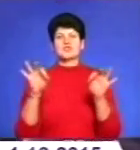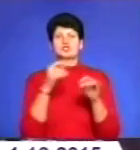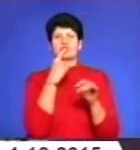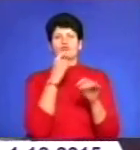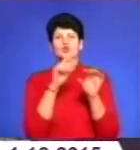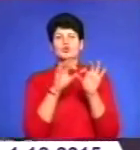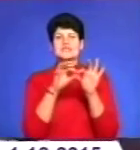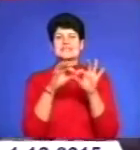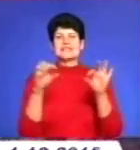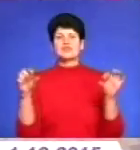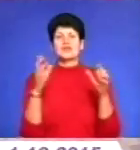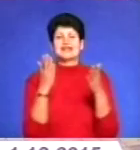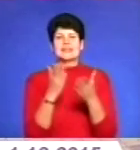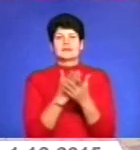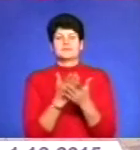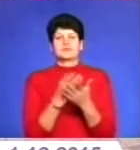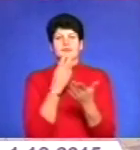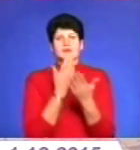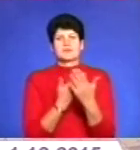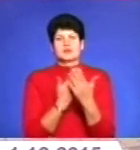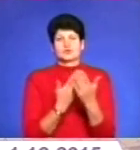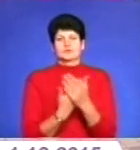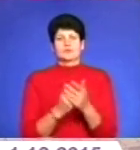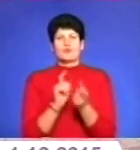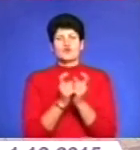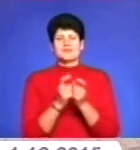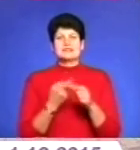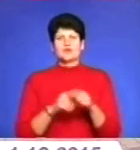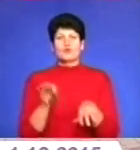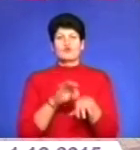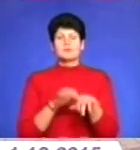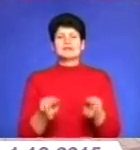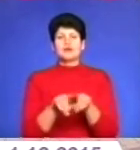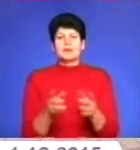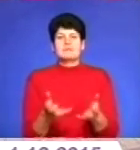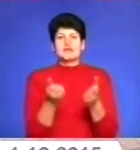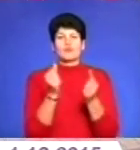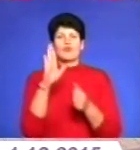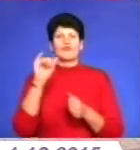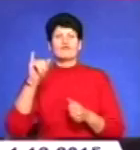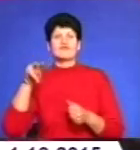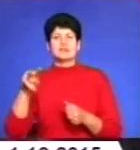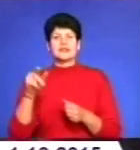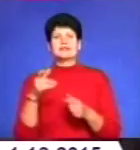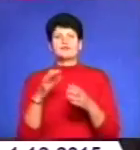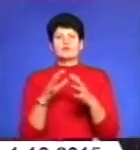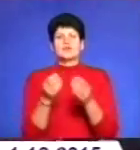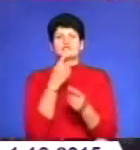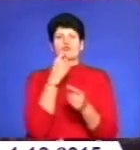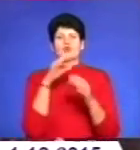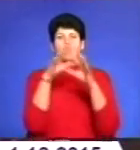є символом боротьби з цією інфекційною хворобою. Також на підтримку ВІЛ-інфікованих випустили в небо червоні кульки в